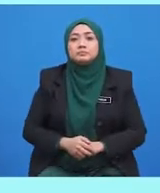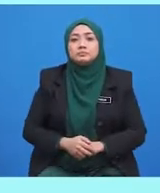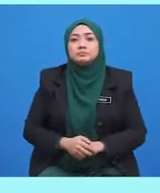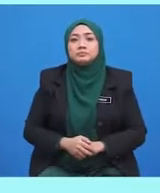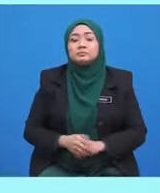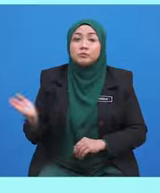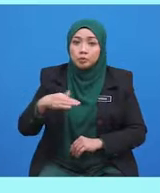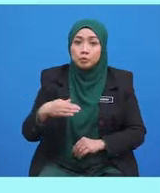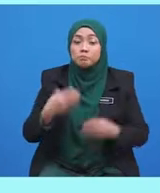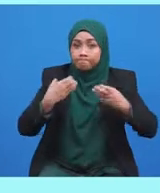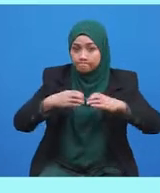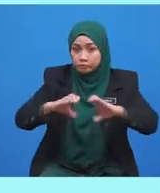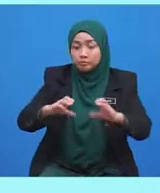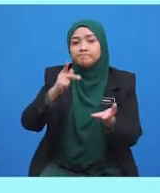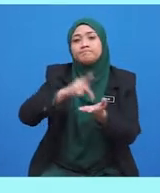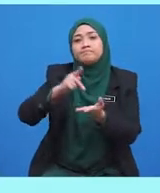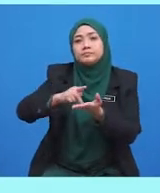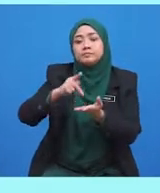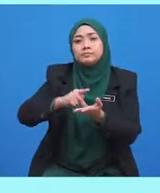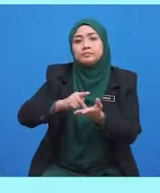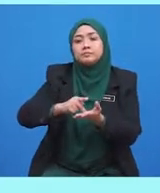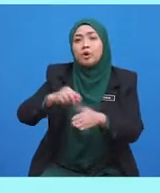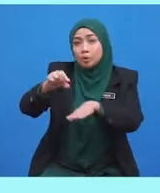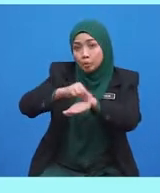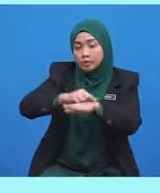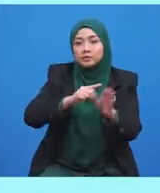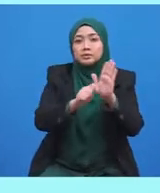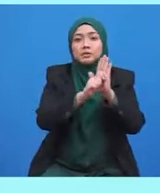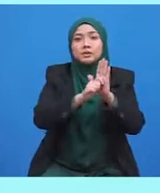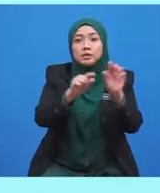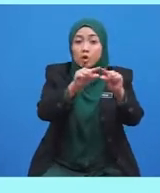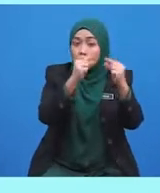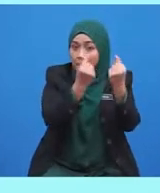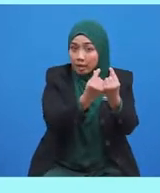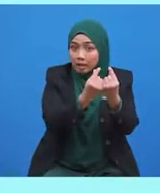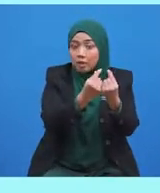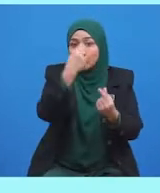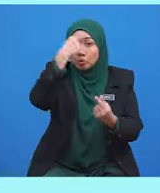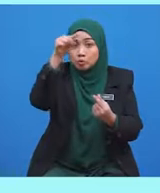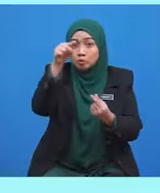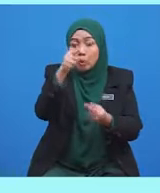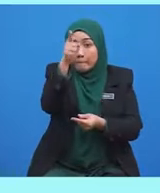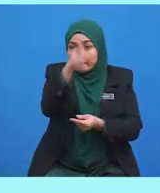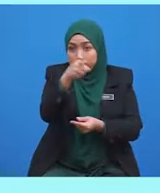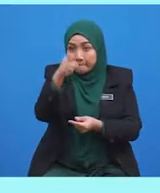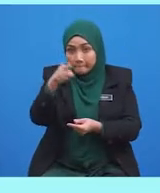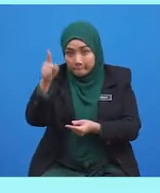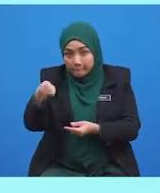Ayuh cuba. Gunakan tanda gundal untuk mencatat. Bagaimana?